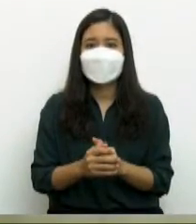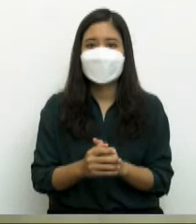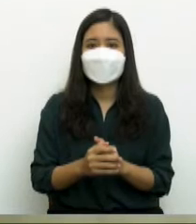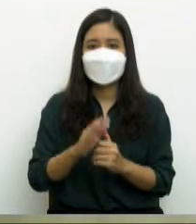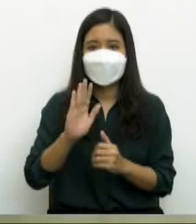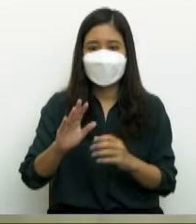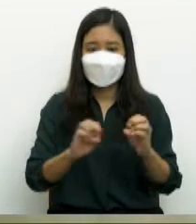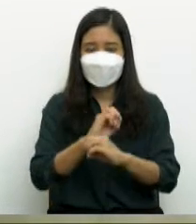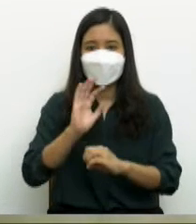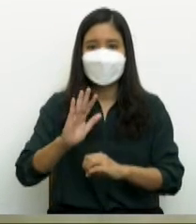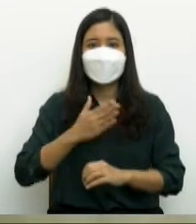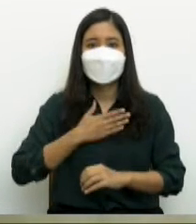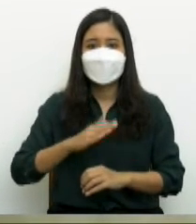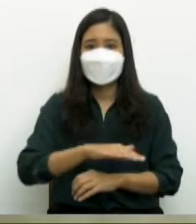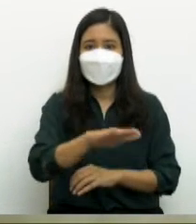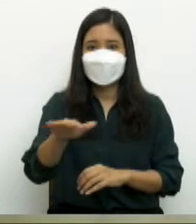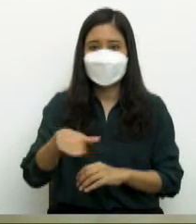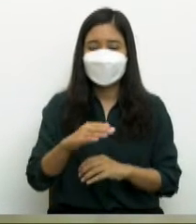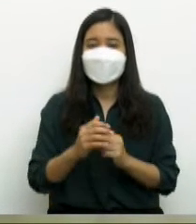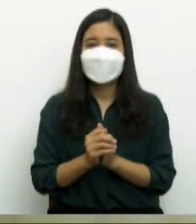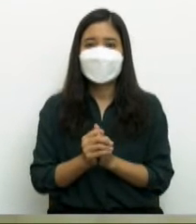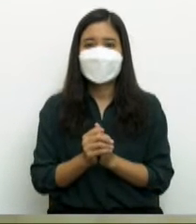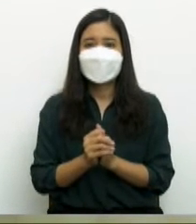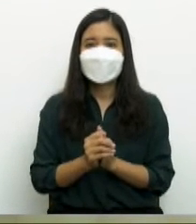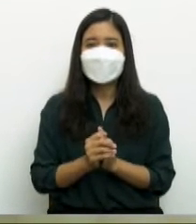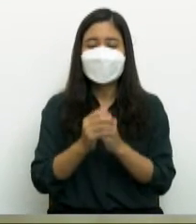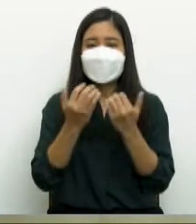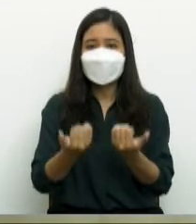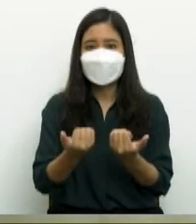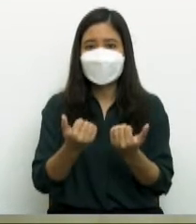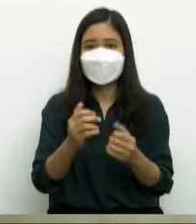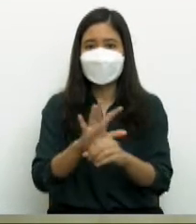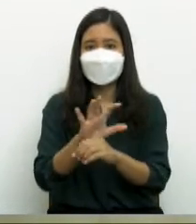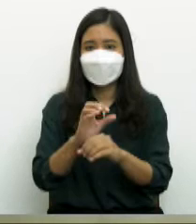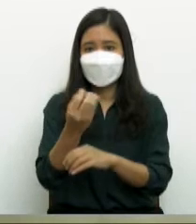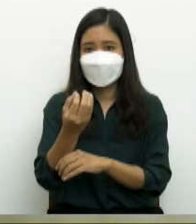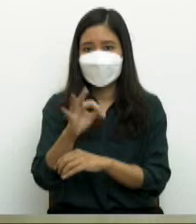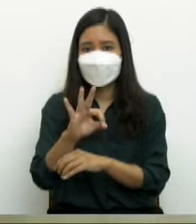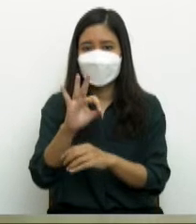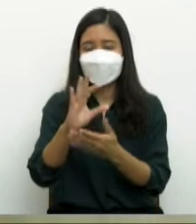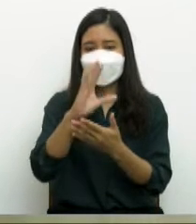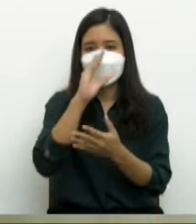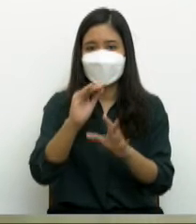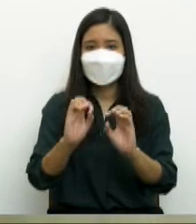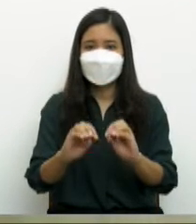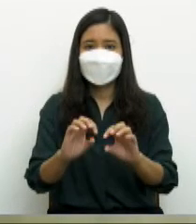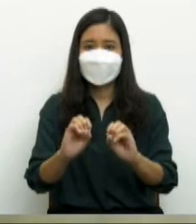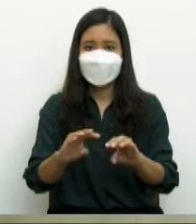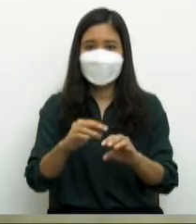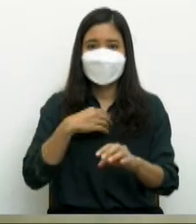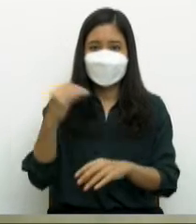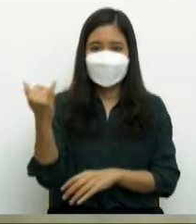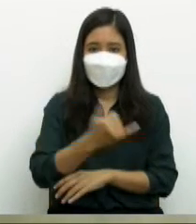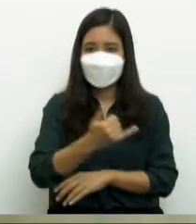เป็นเรื่องที่ 2แล้วก็ทบต่อสถานการณ์นะครับในการที่จะเอาจะเดินทางไปมา